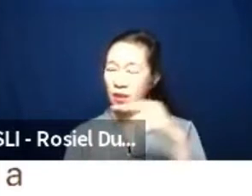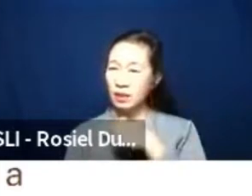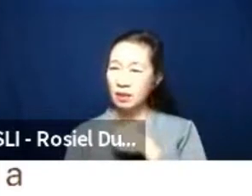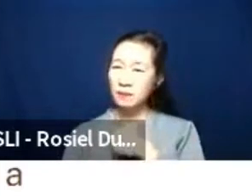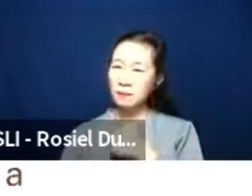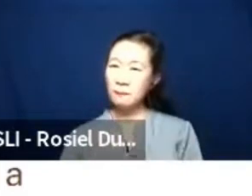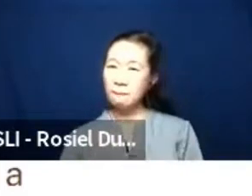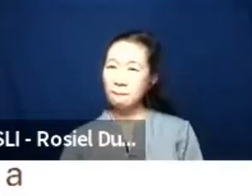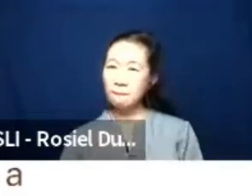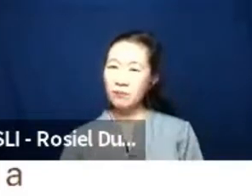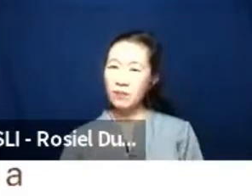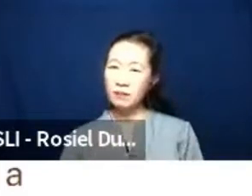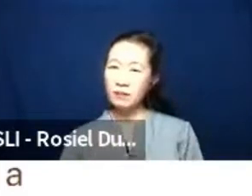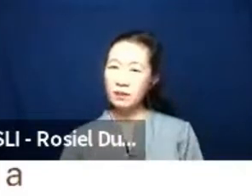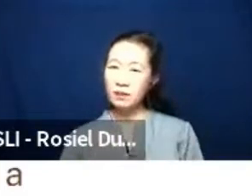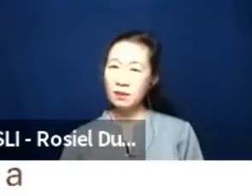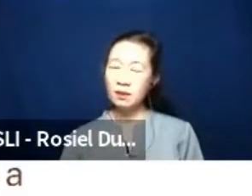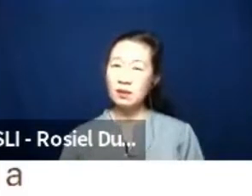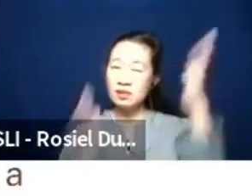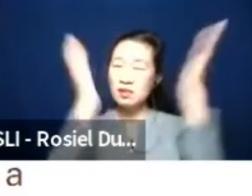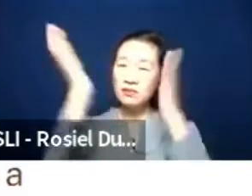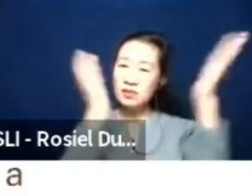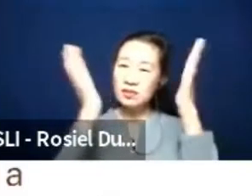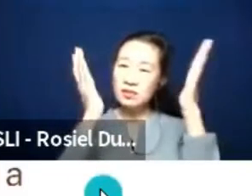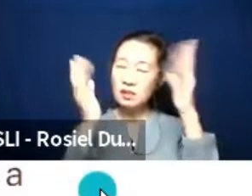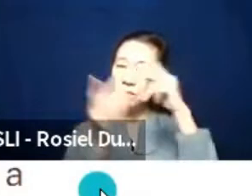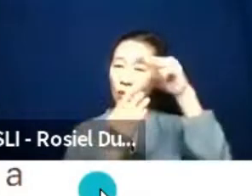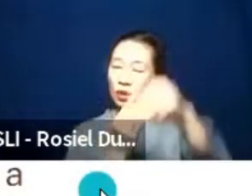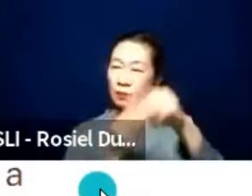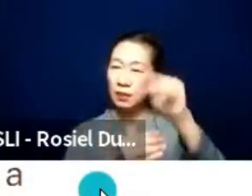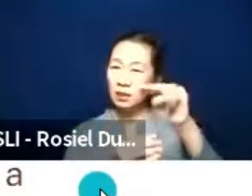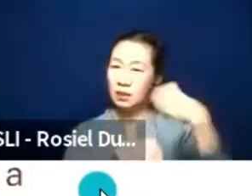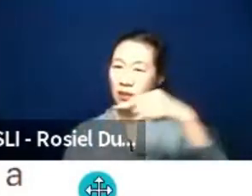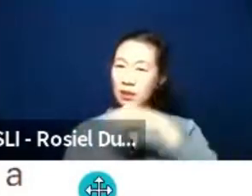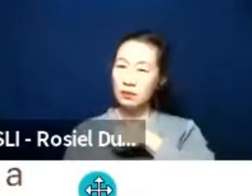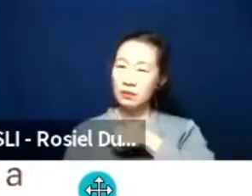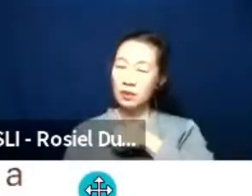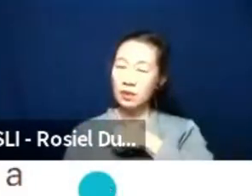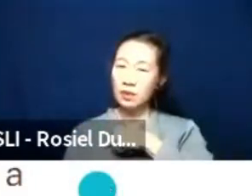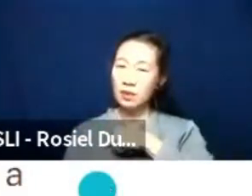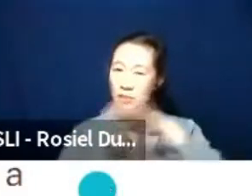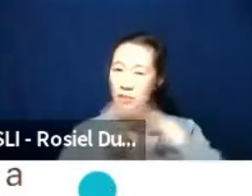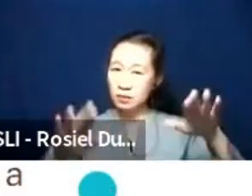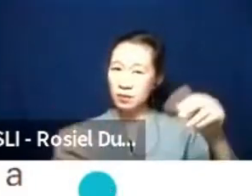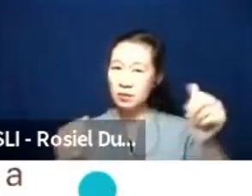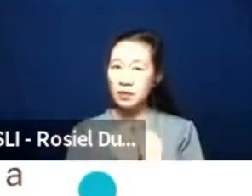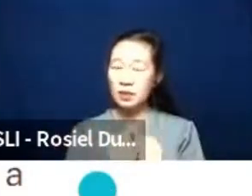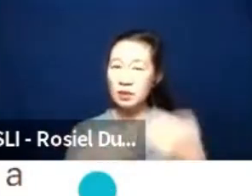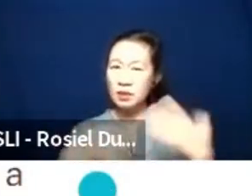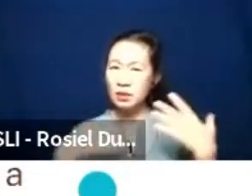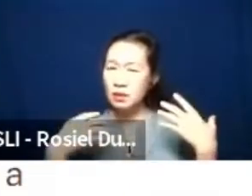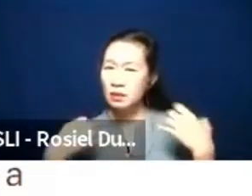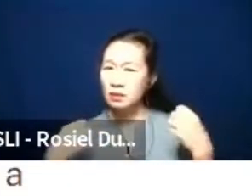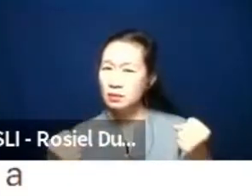yung mga serbisyo or mga programa na kailangan ng anak natin, kasama dyan is yung strengths and